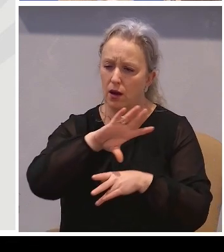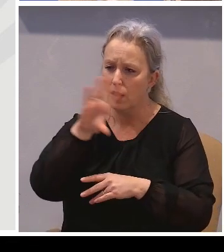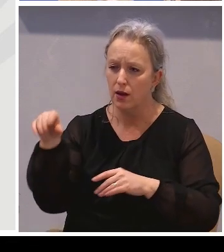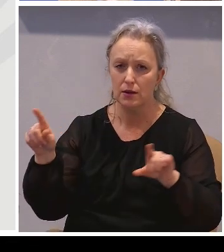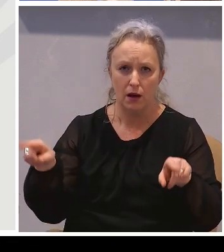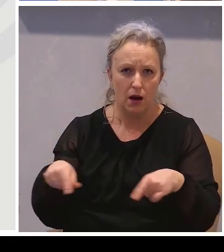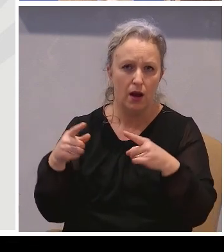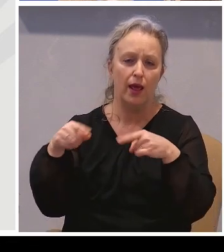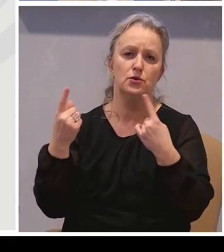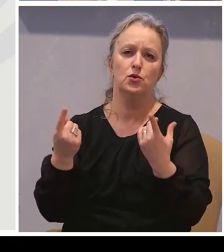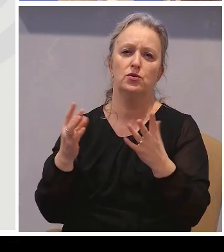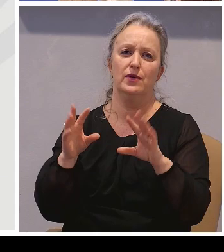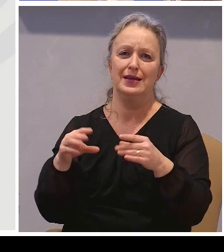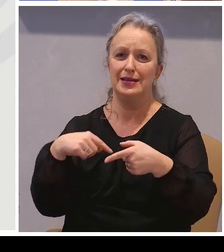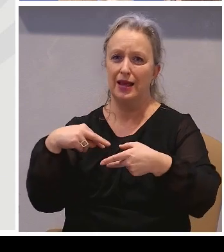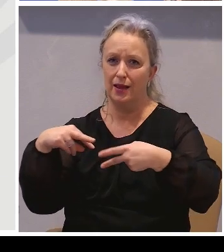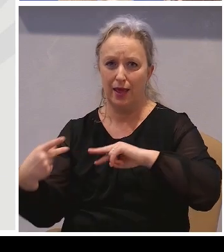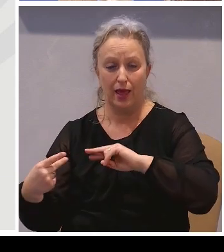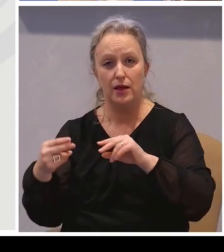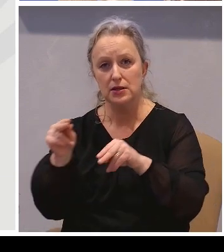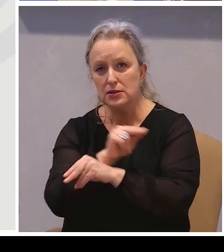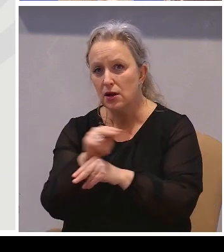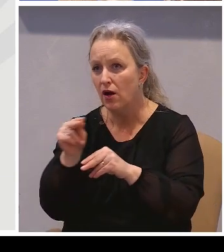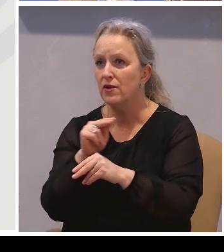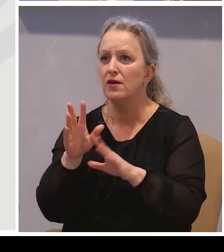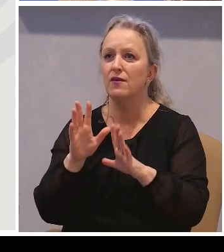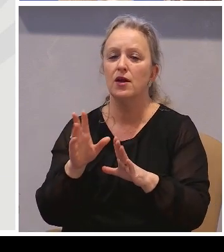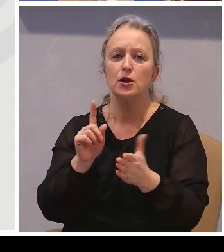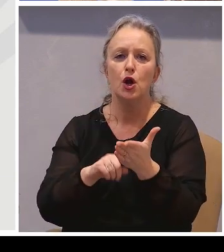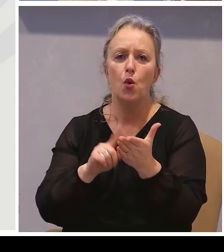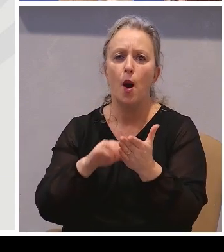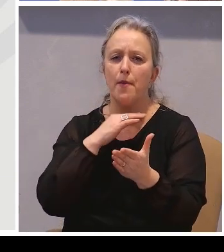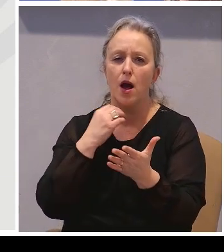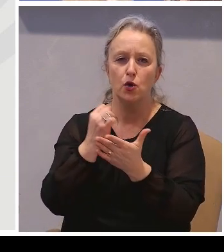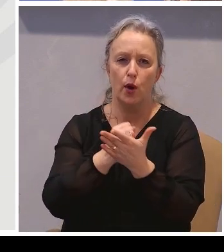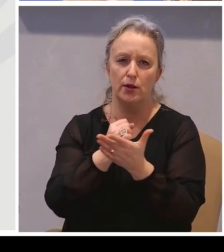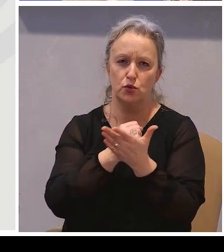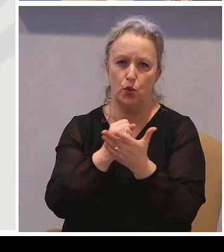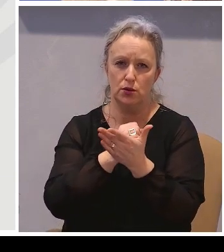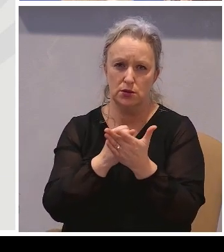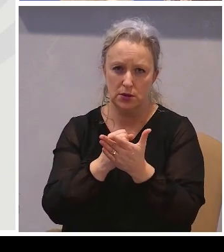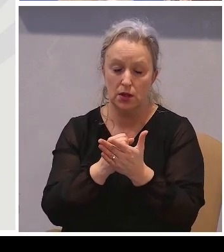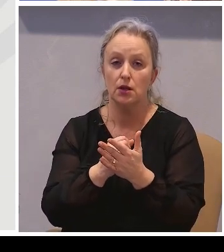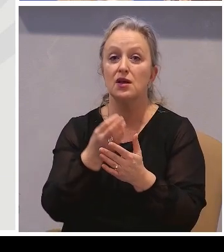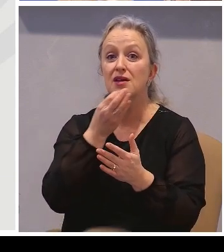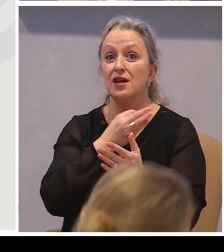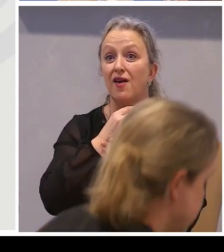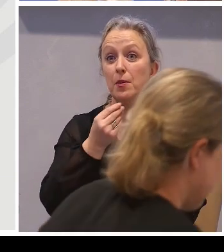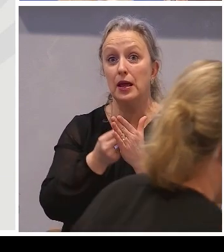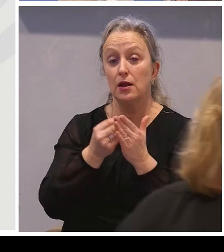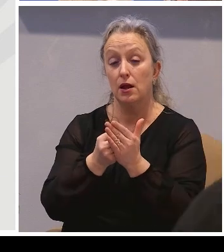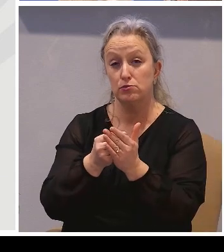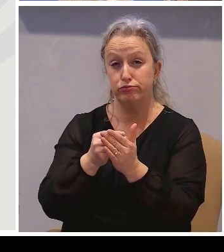parents. harvikravi nagu vaatest on üsna ressursimahukas ja ravimi hinnad kujunevad selle The käigus väga development kõrgeks.